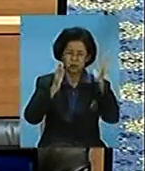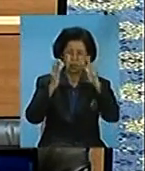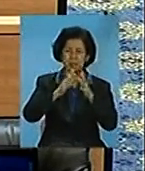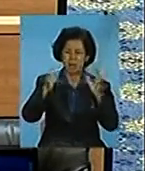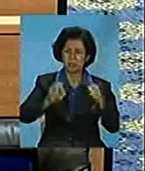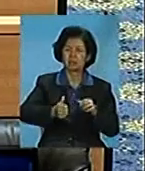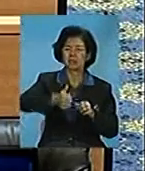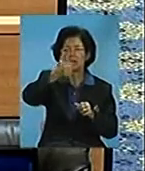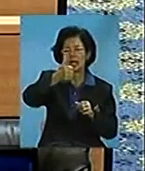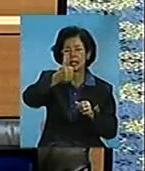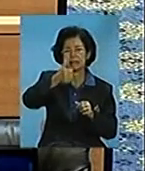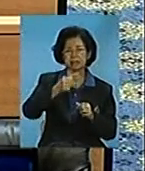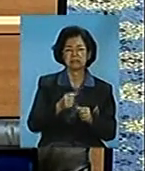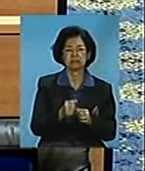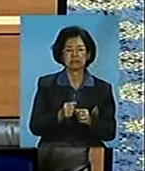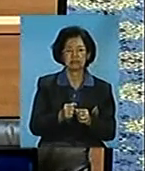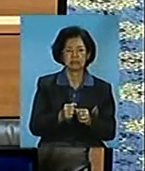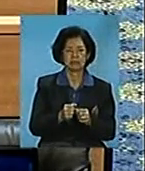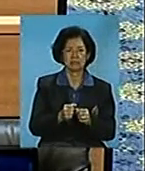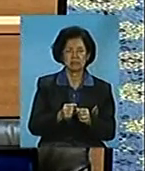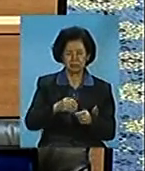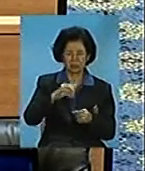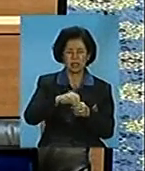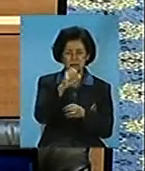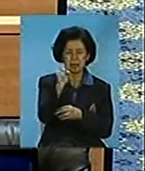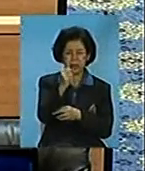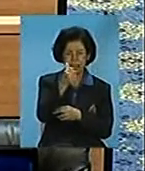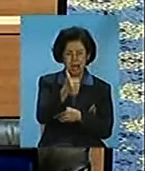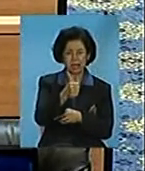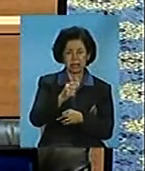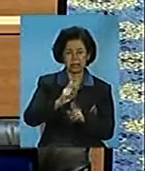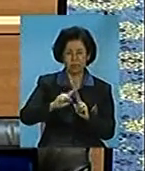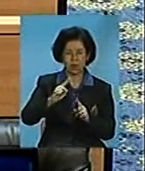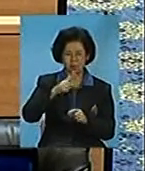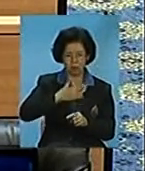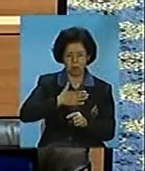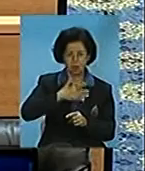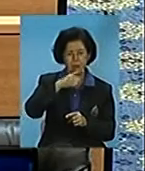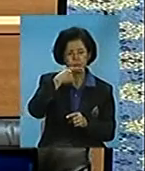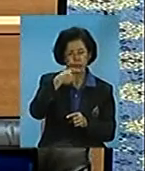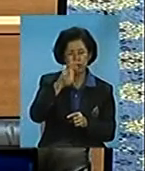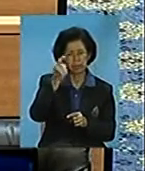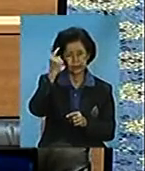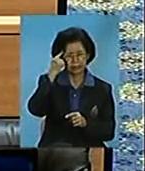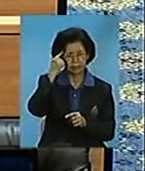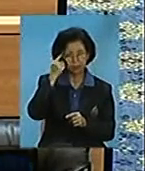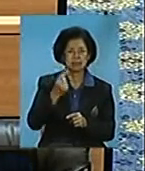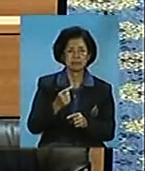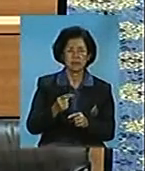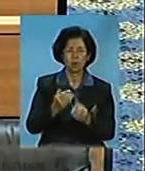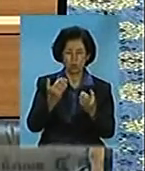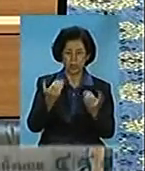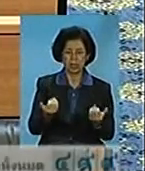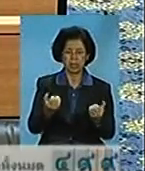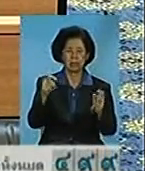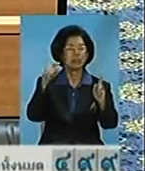ชนะ เสียงส่วนใหญ่ในสภาได้แต่ผมพูดเพื่อให้ได้ตระหนักว่าวันนี้เจตนารม